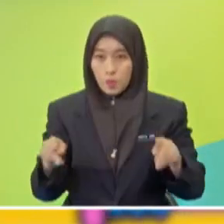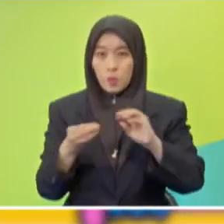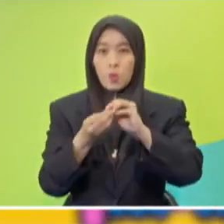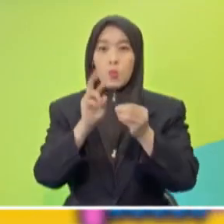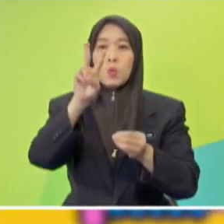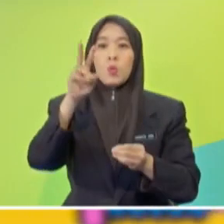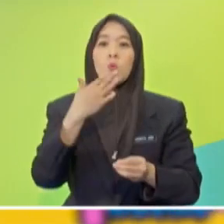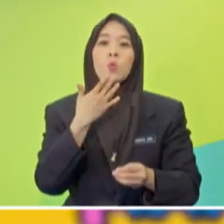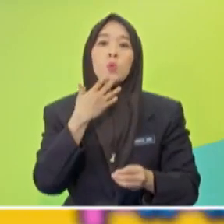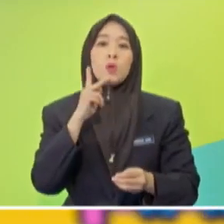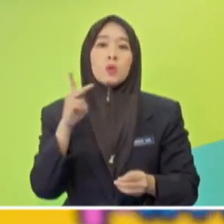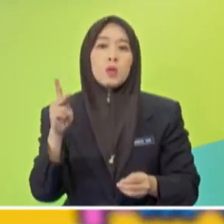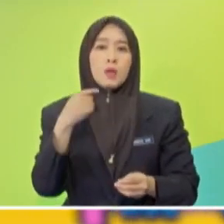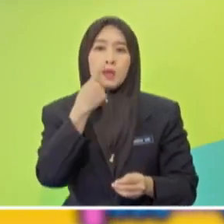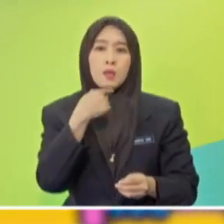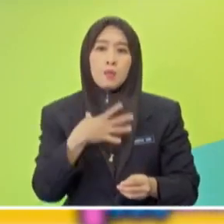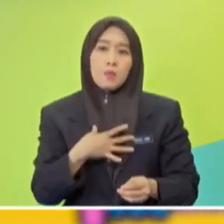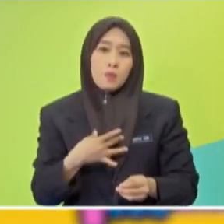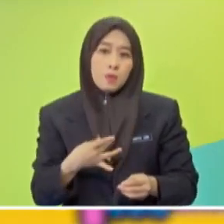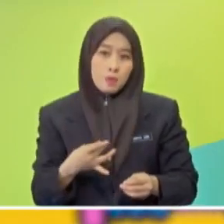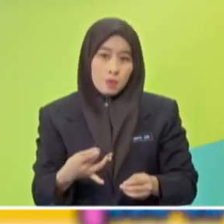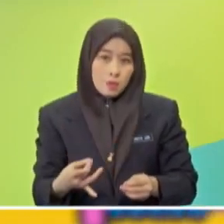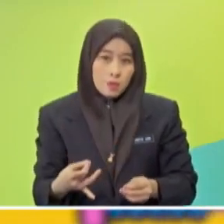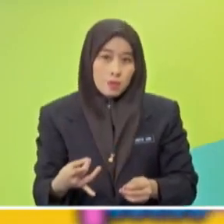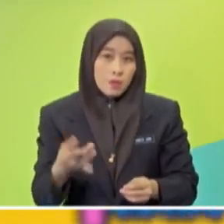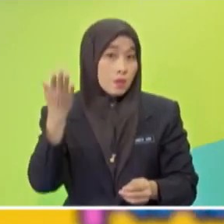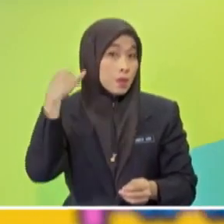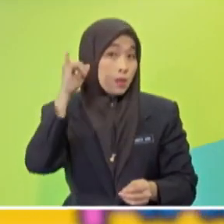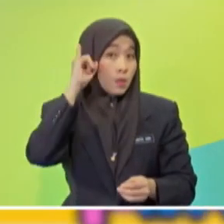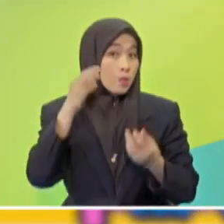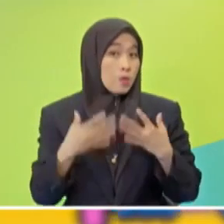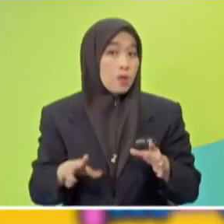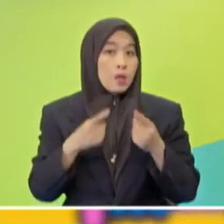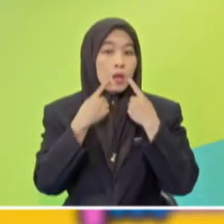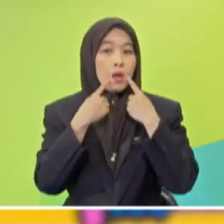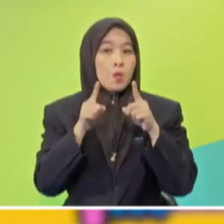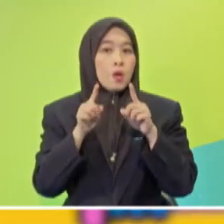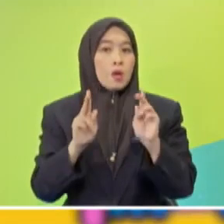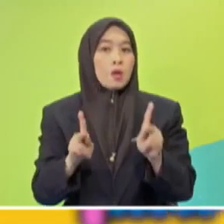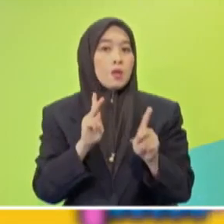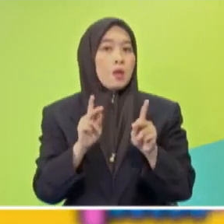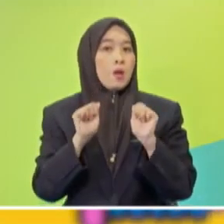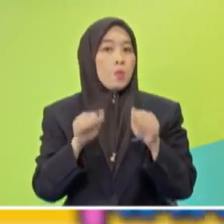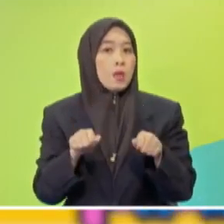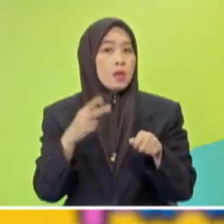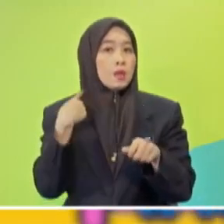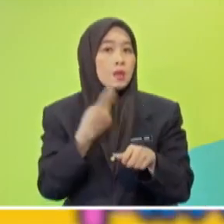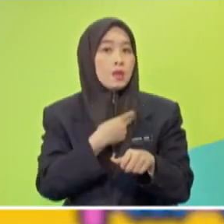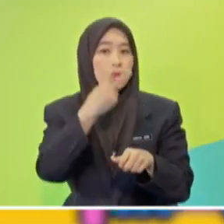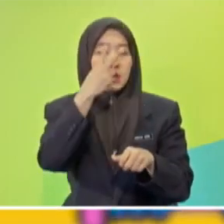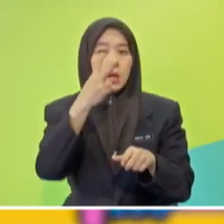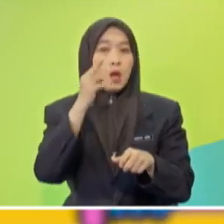kegemaran siapa nih ya tadi iqmal udah jawab kalau boleh kita lihat